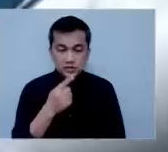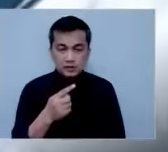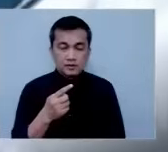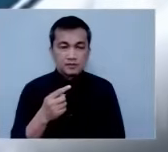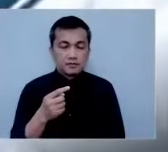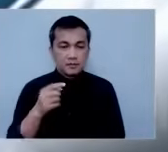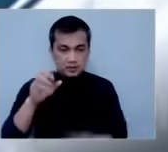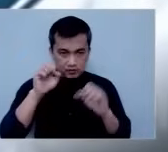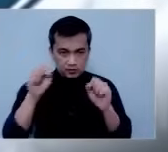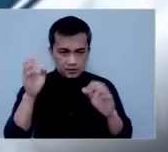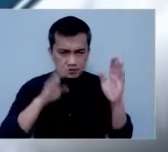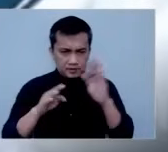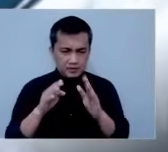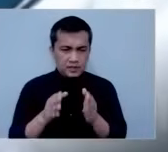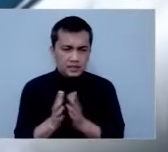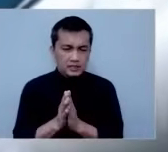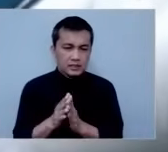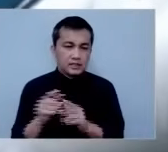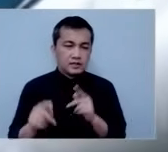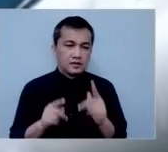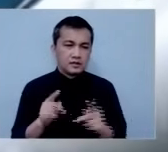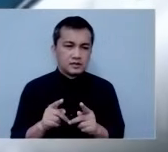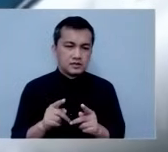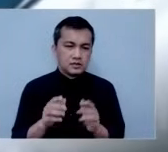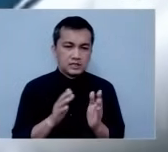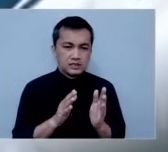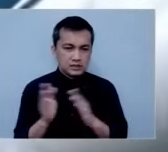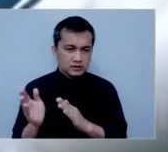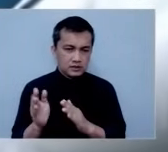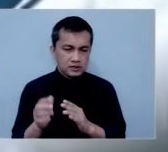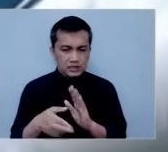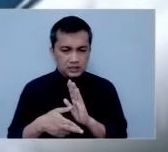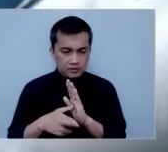ang hinihingi ng taong bayan ay extension na reviewin